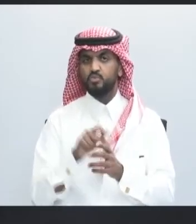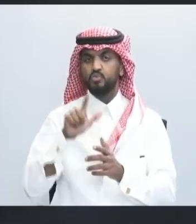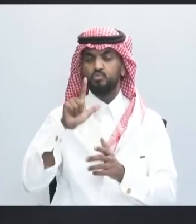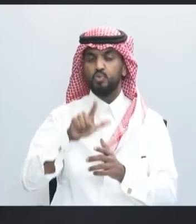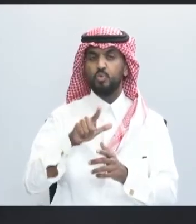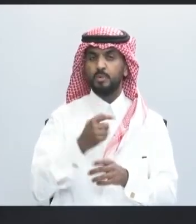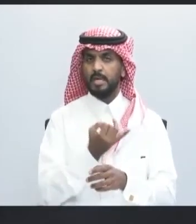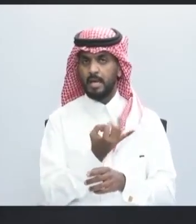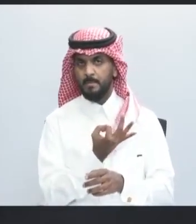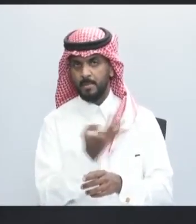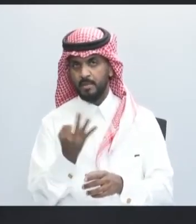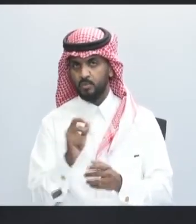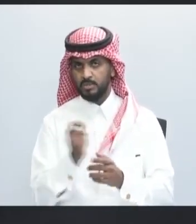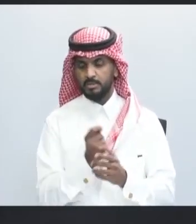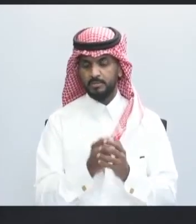وتسجيلها